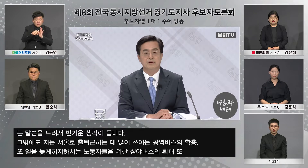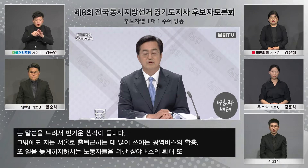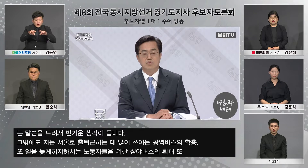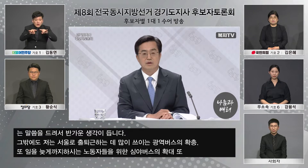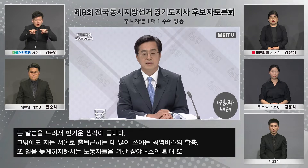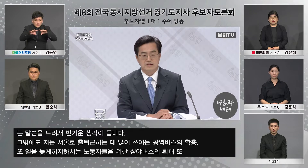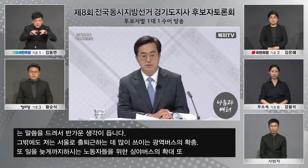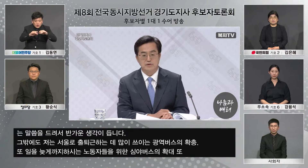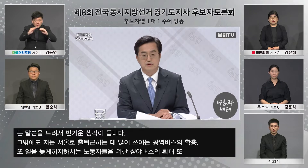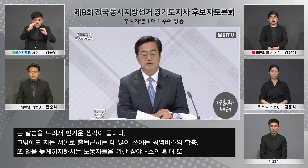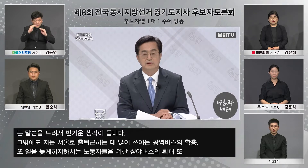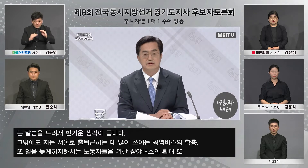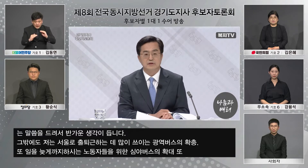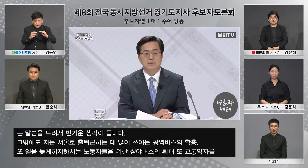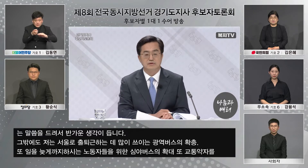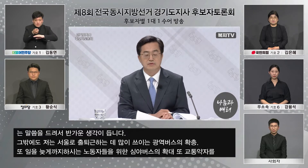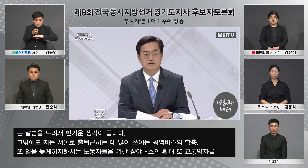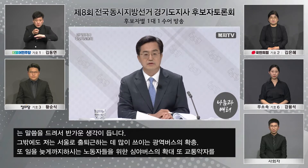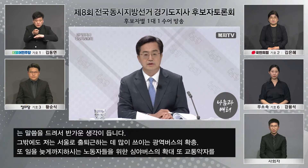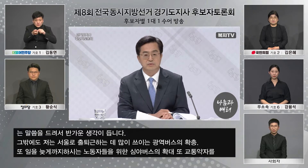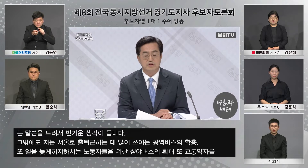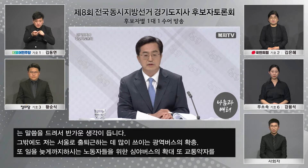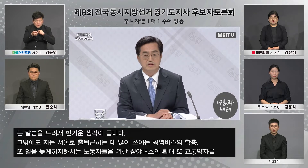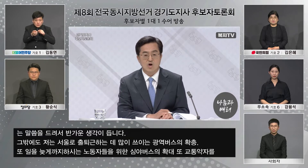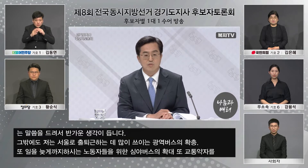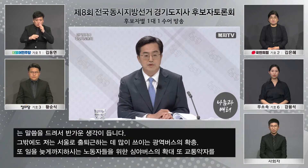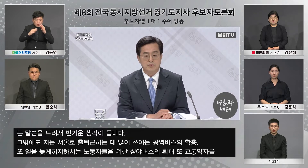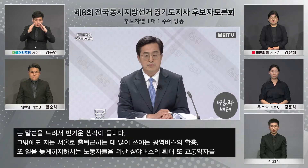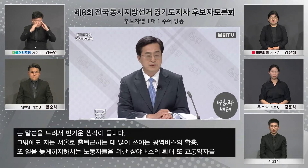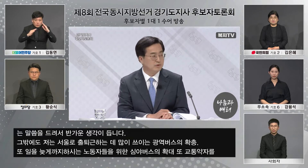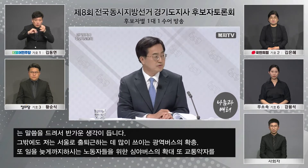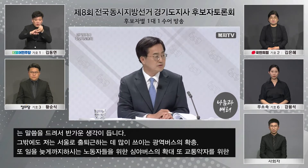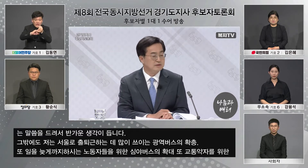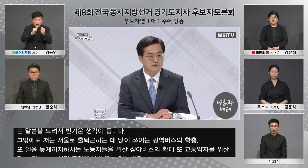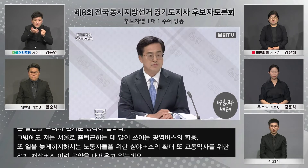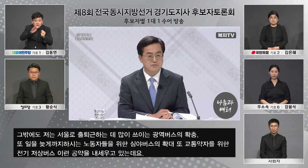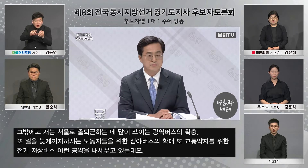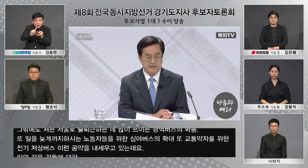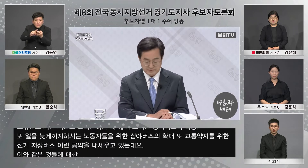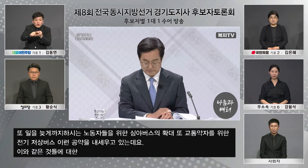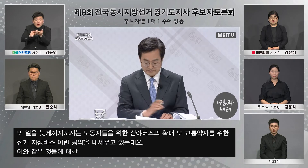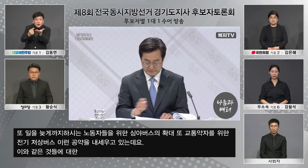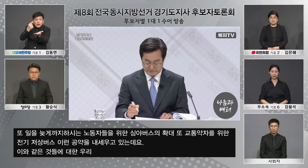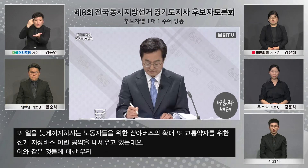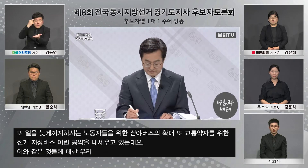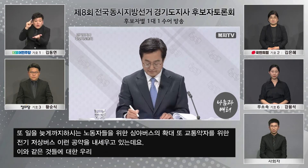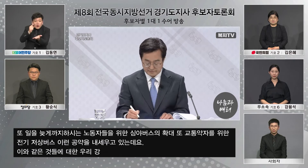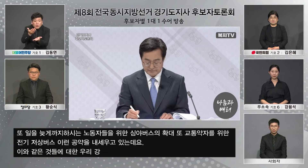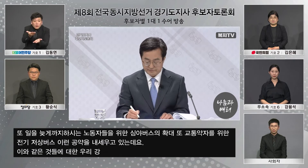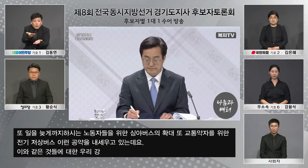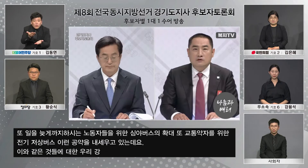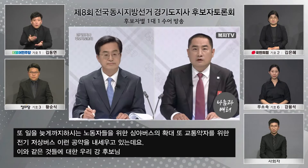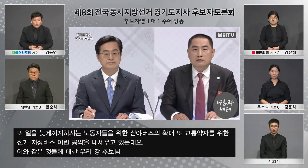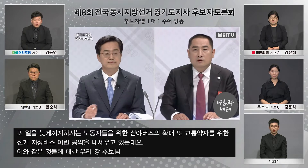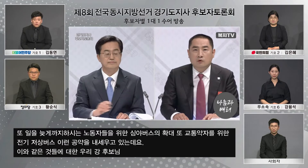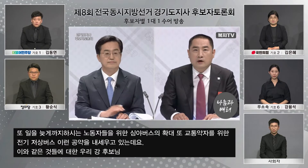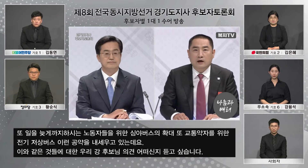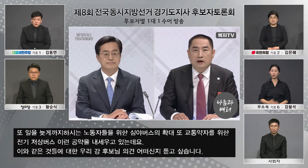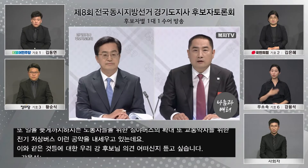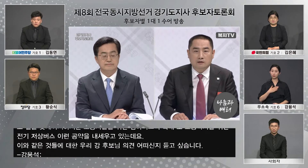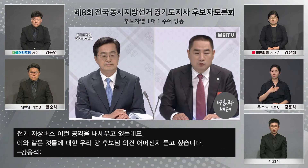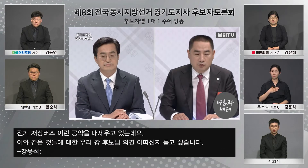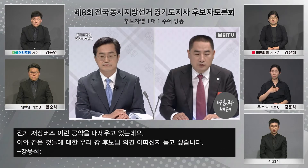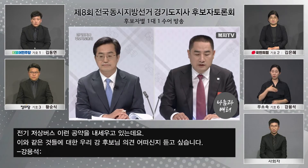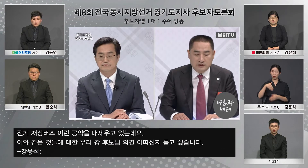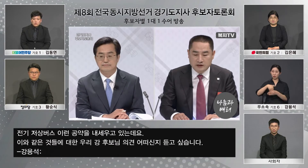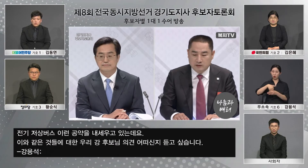이런 공약을 내세우고 있는데요. 이와 같은 것들에 대한 우리 강 의원님 의견 어떠신지 듣고 싶습니다. 네, 저는 이 선거 과정에서